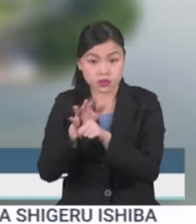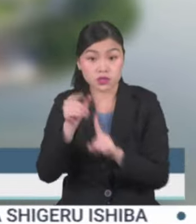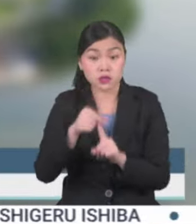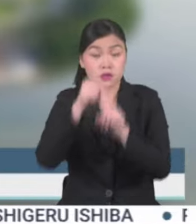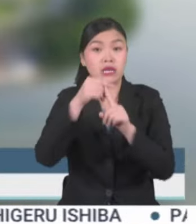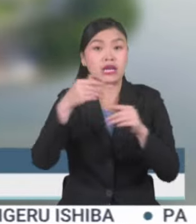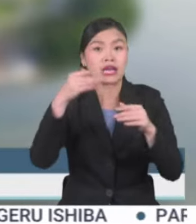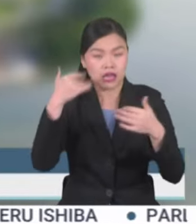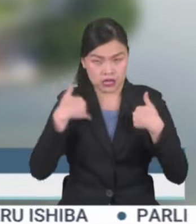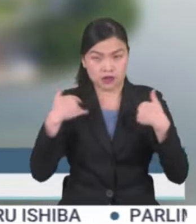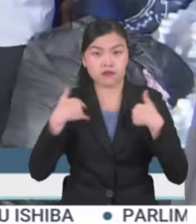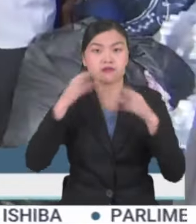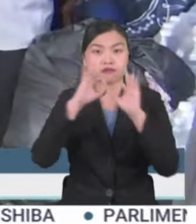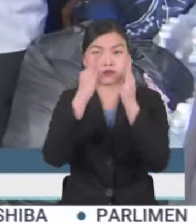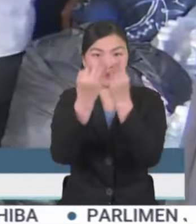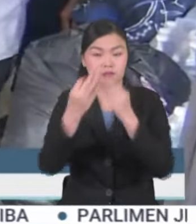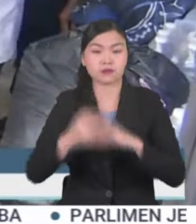ahli